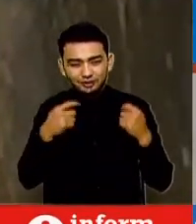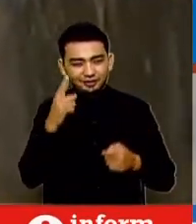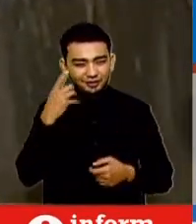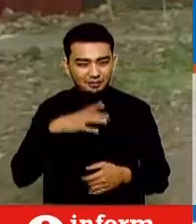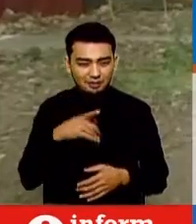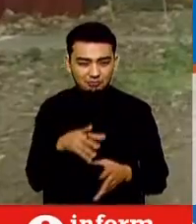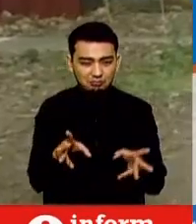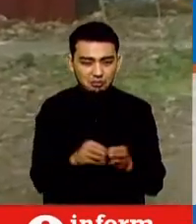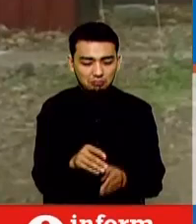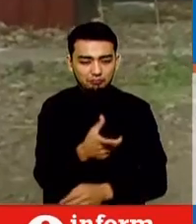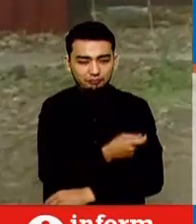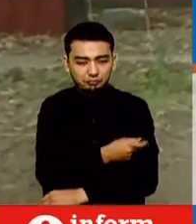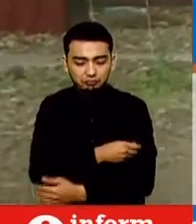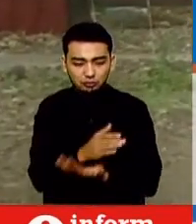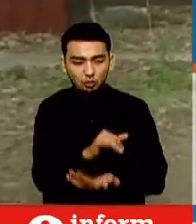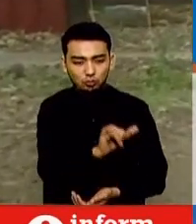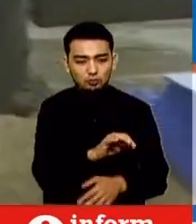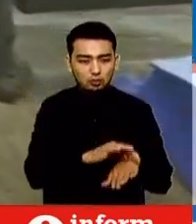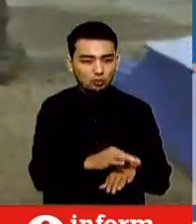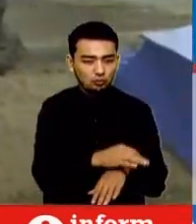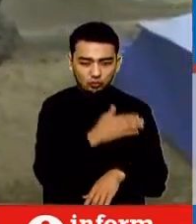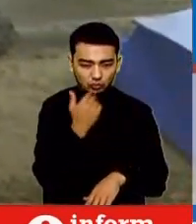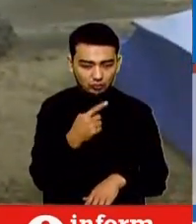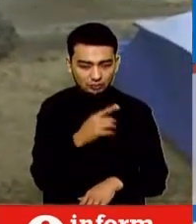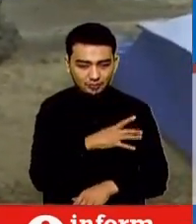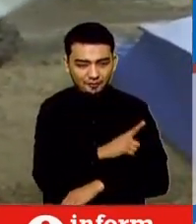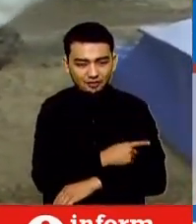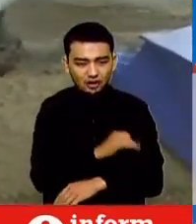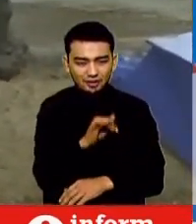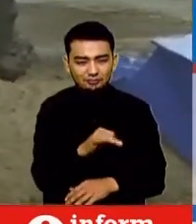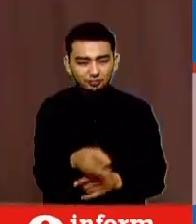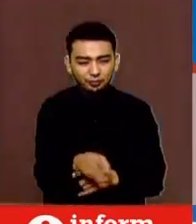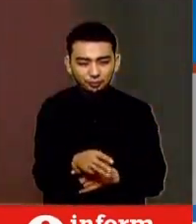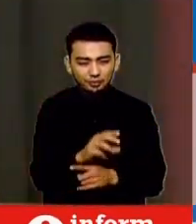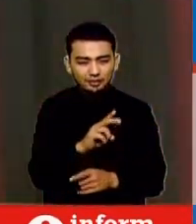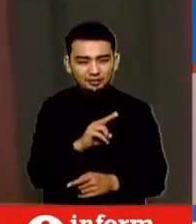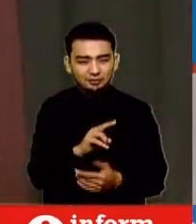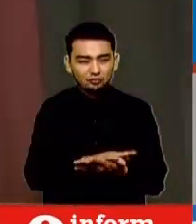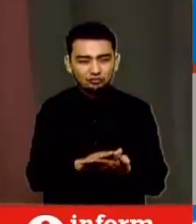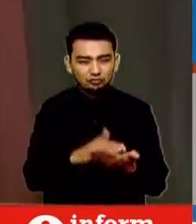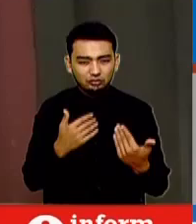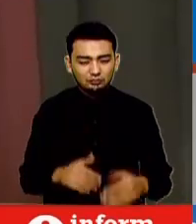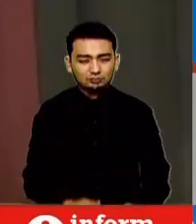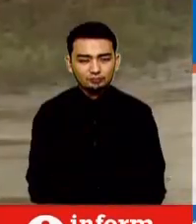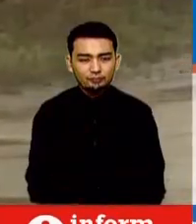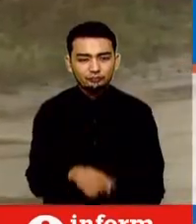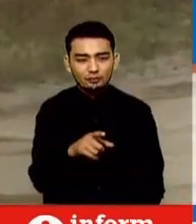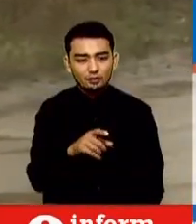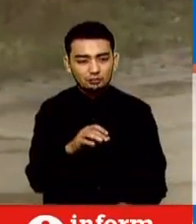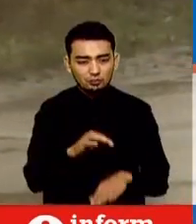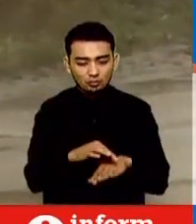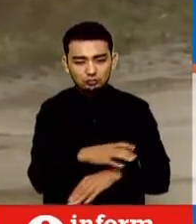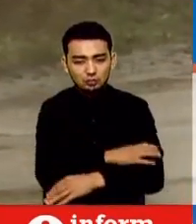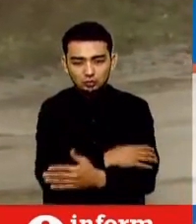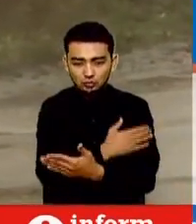загоне были привиты, у них симптомов нет, говорят ветеринары. В подворье проведена дезинфекция. Температура жёг, давление жёг. В